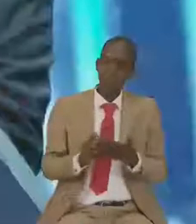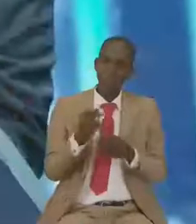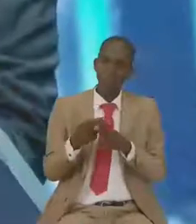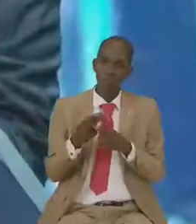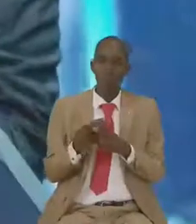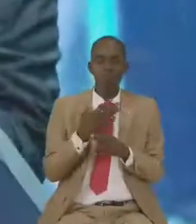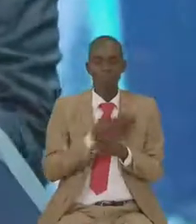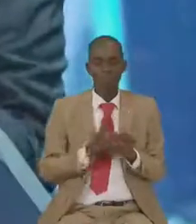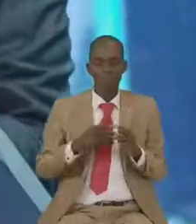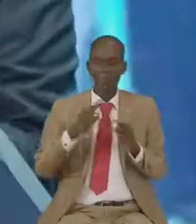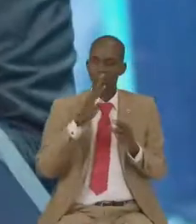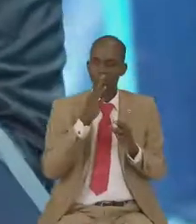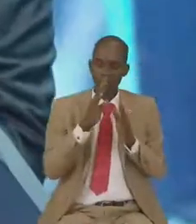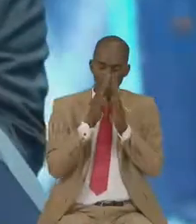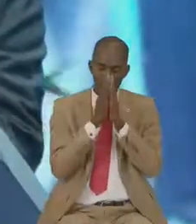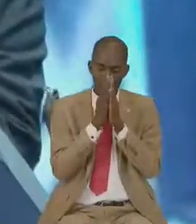Préparez-vous dans la prière.